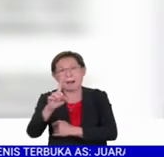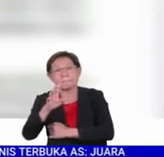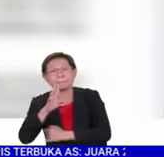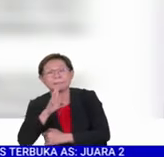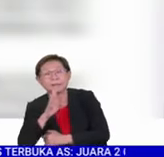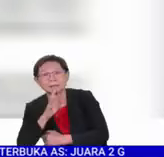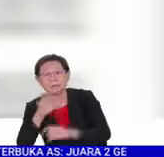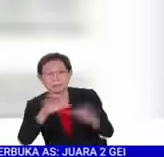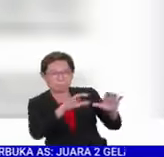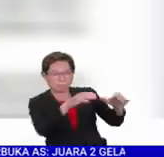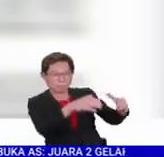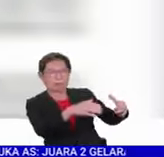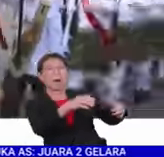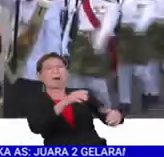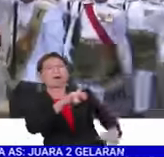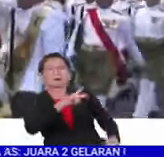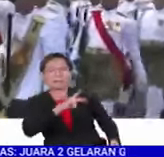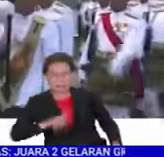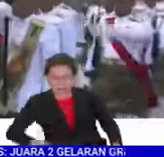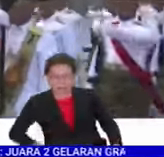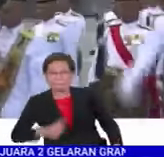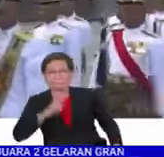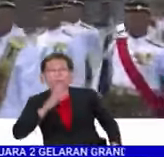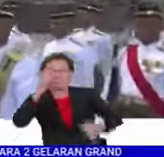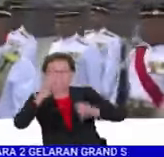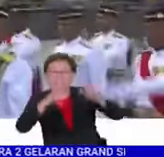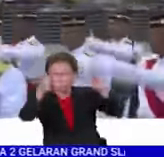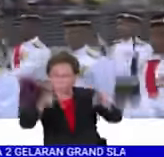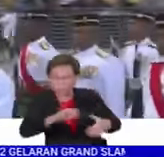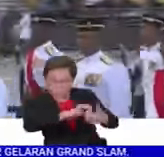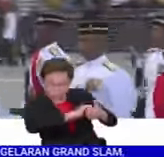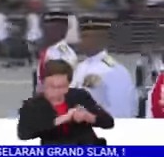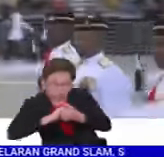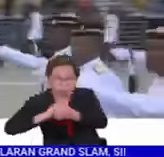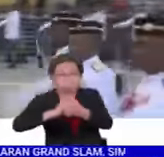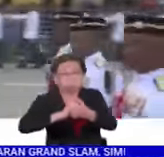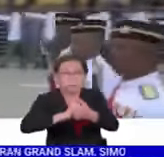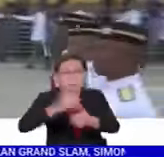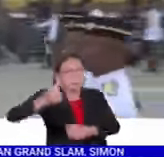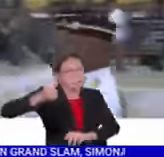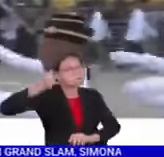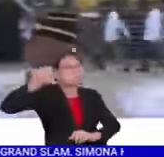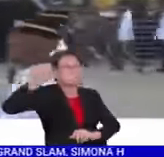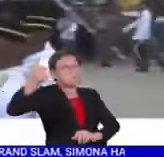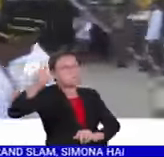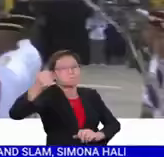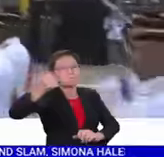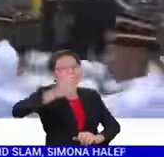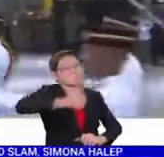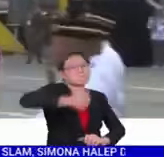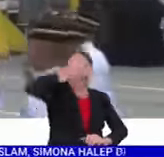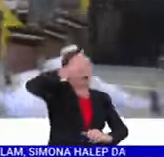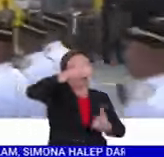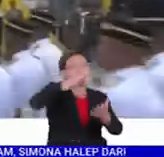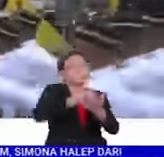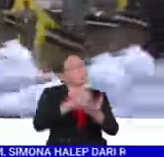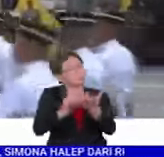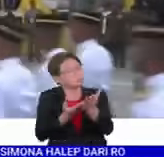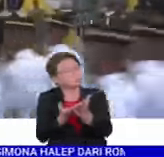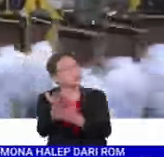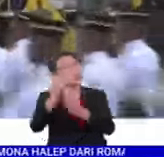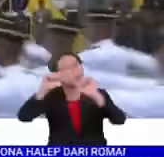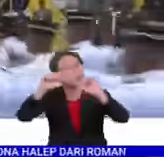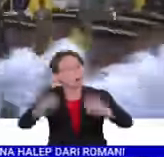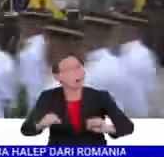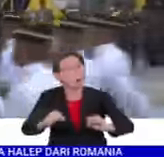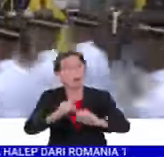berkata, Sultan Abdullah bertitah sekiranya rakyat bersatu dan berpegang teguh kepada kunci itu, secara tidak langsung